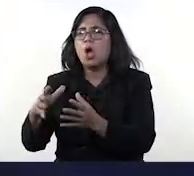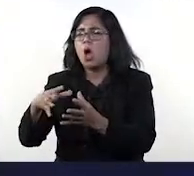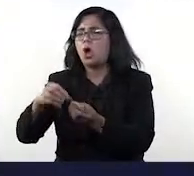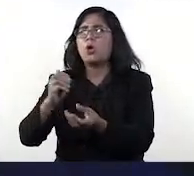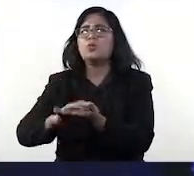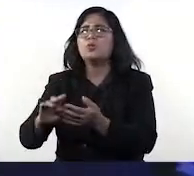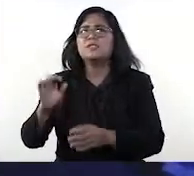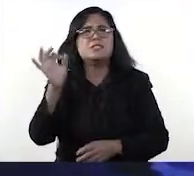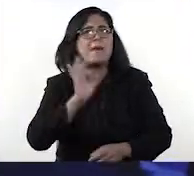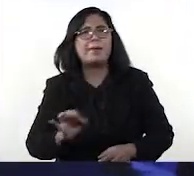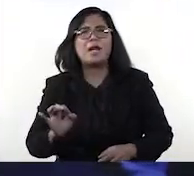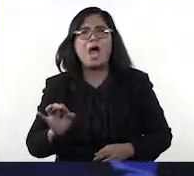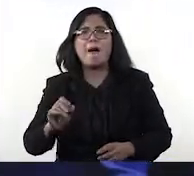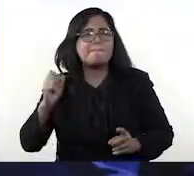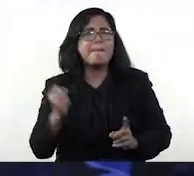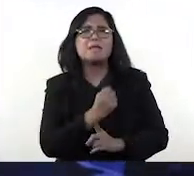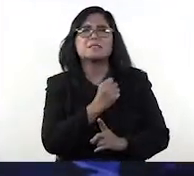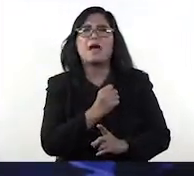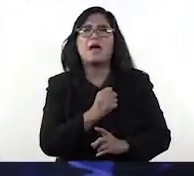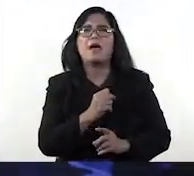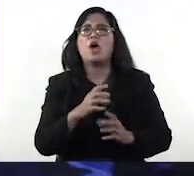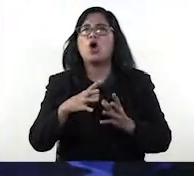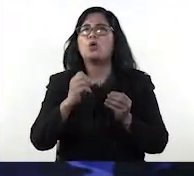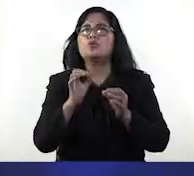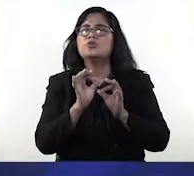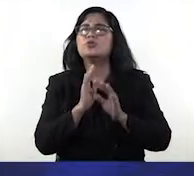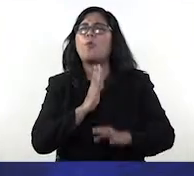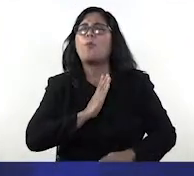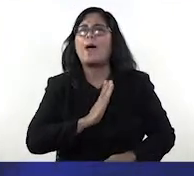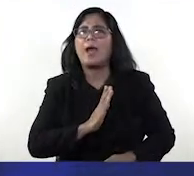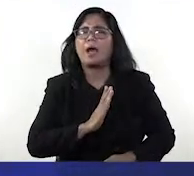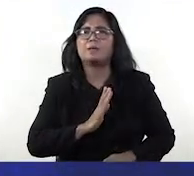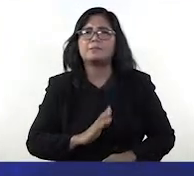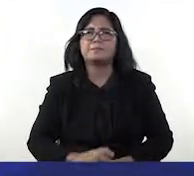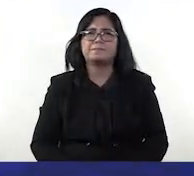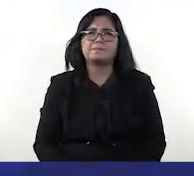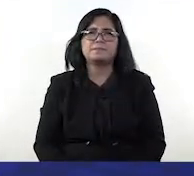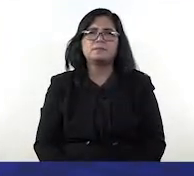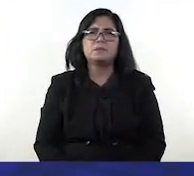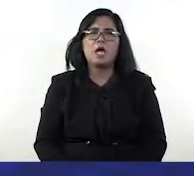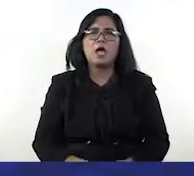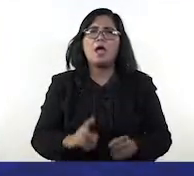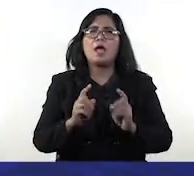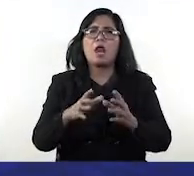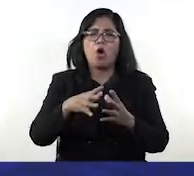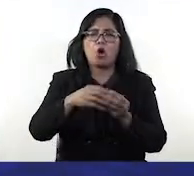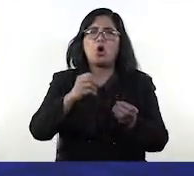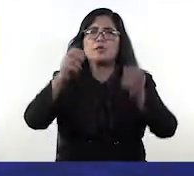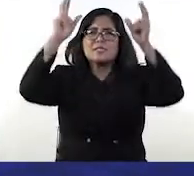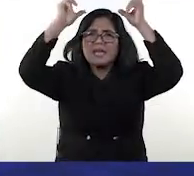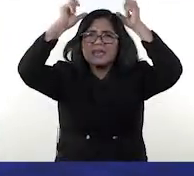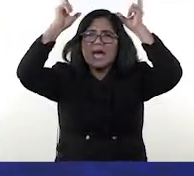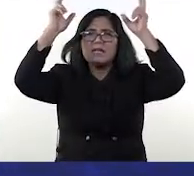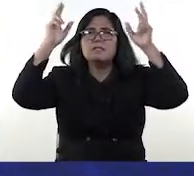aku berdiri di muka pintu dan mengetok barangsiapa membukakan pintu aku akan masuk ke di resepkan dan roh